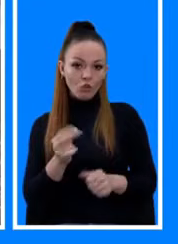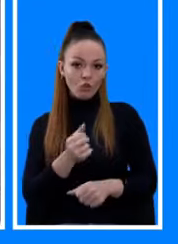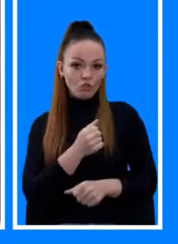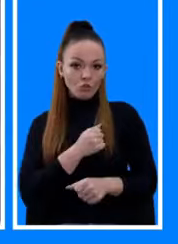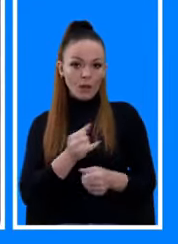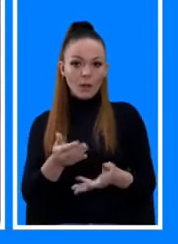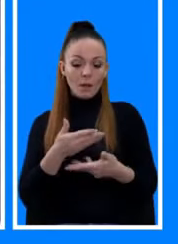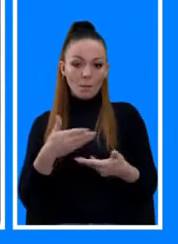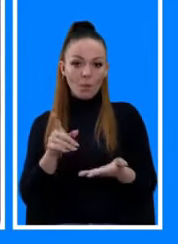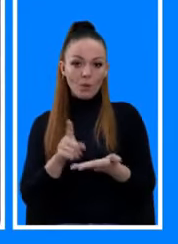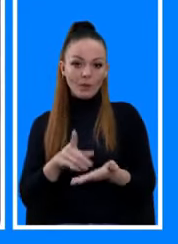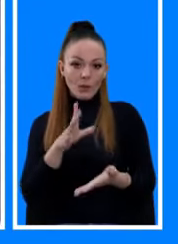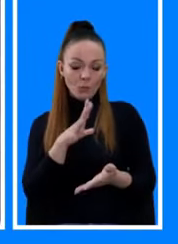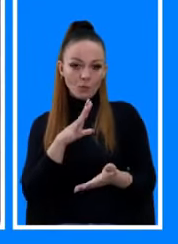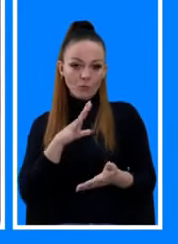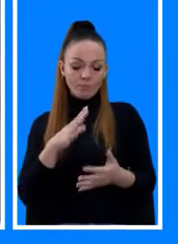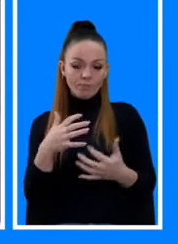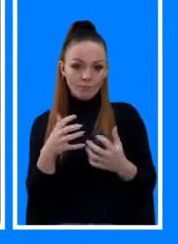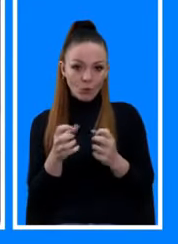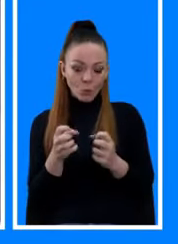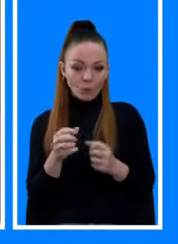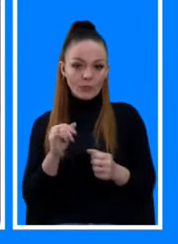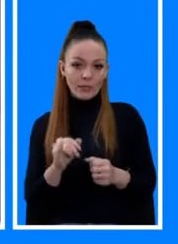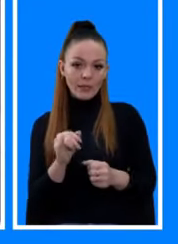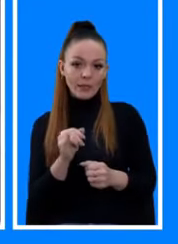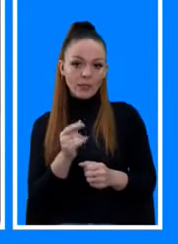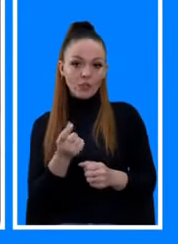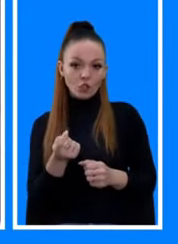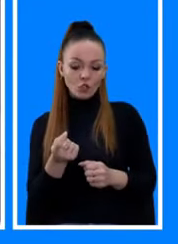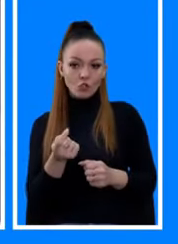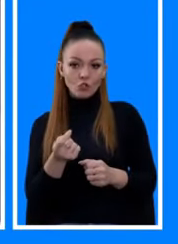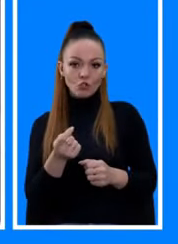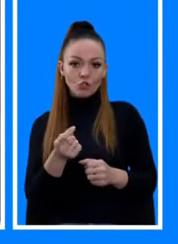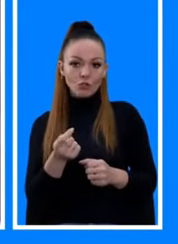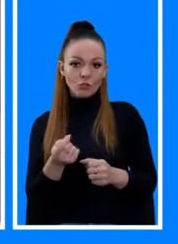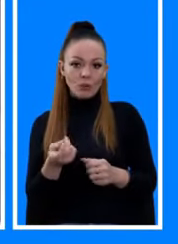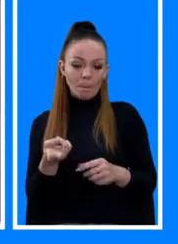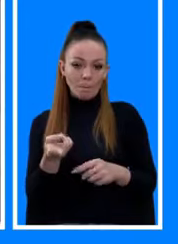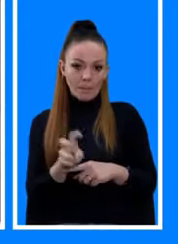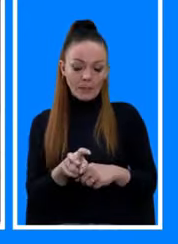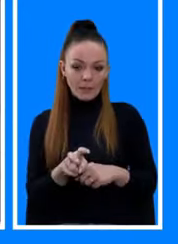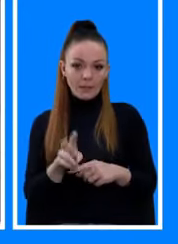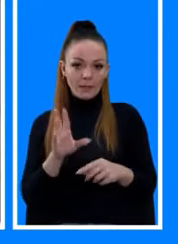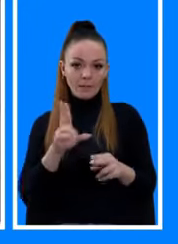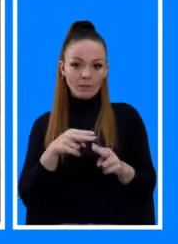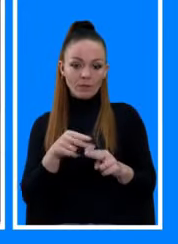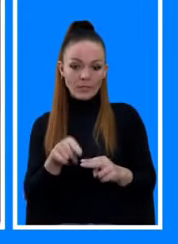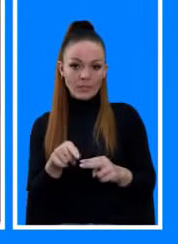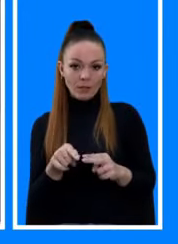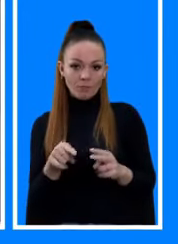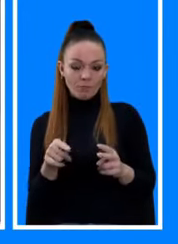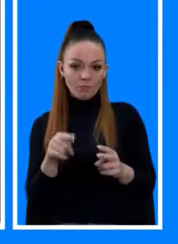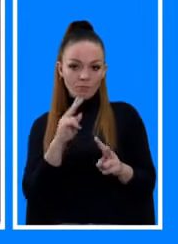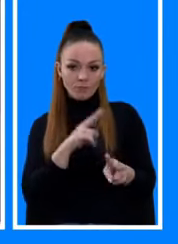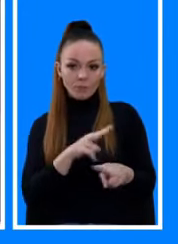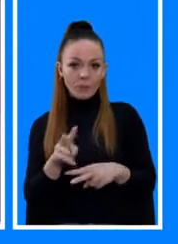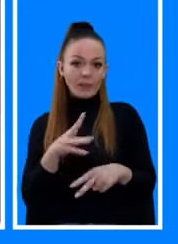всі бути в тонусі і трішечки прийти в цей тонус, хто ще не в ньому. Всі